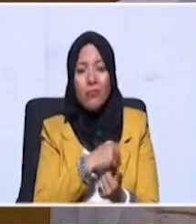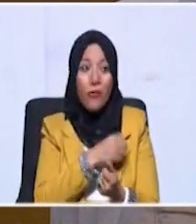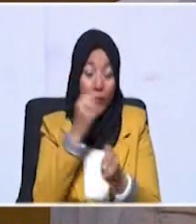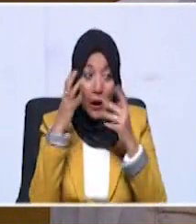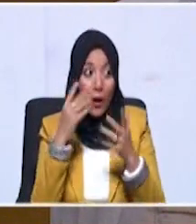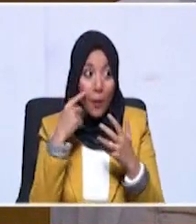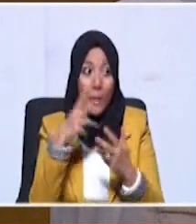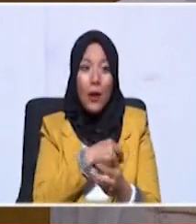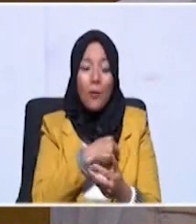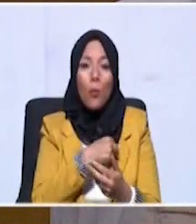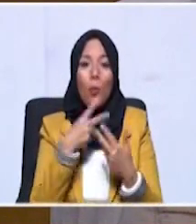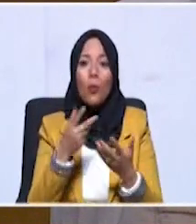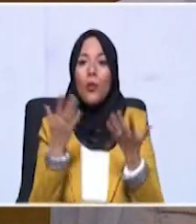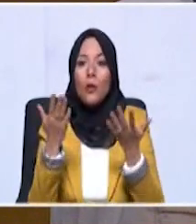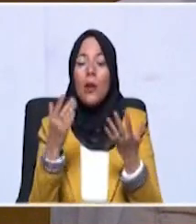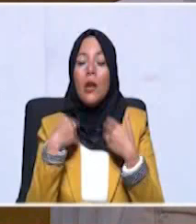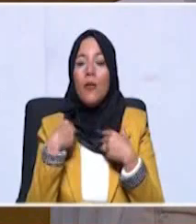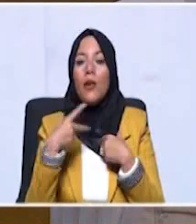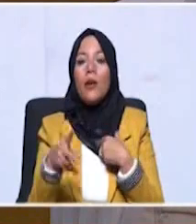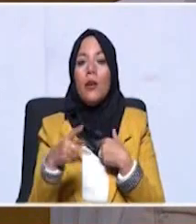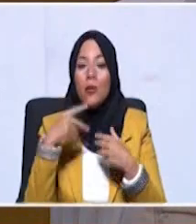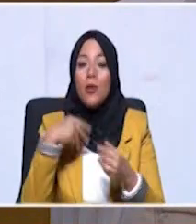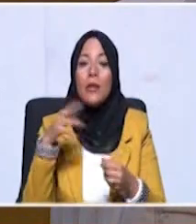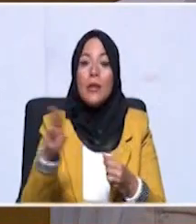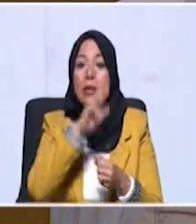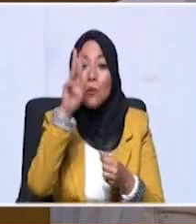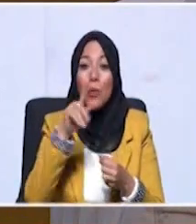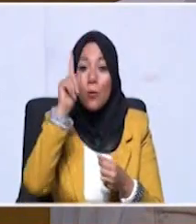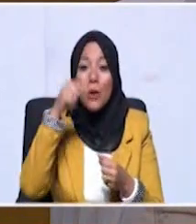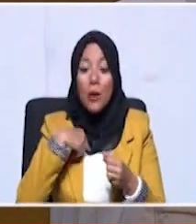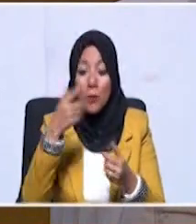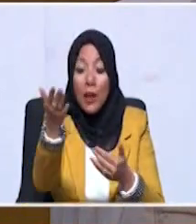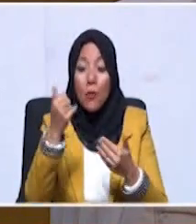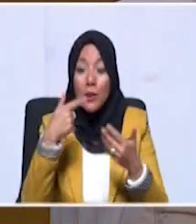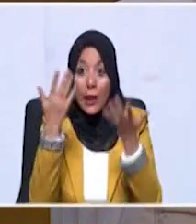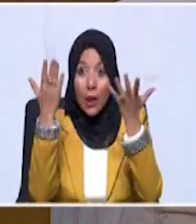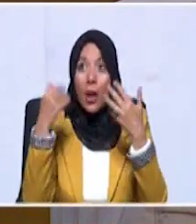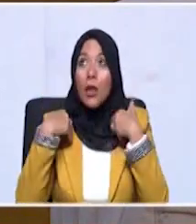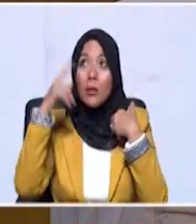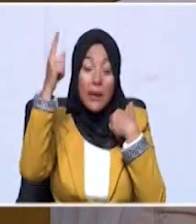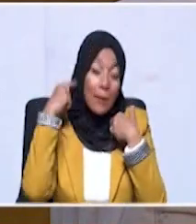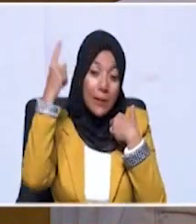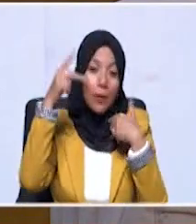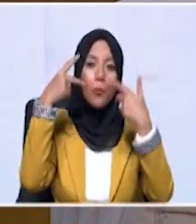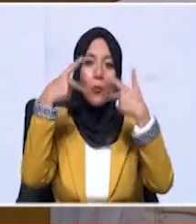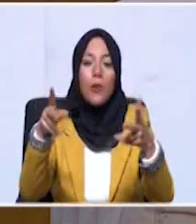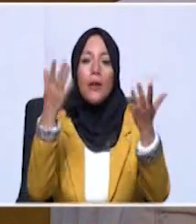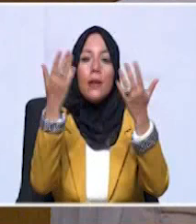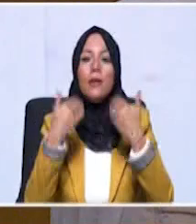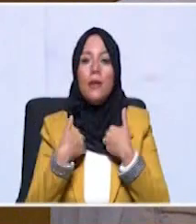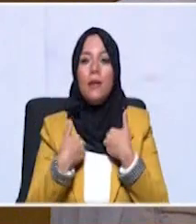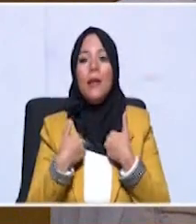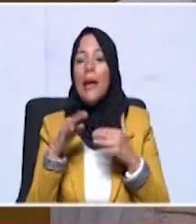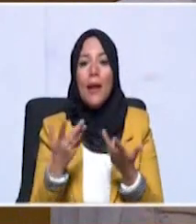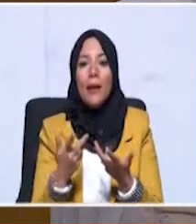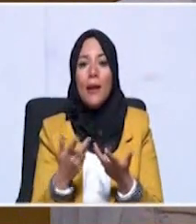حاضر القلب وأنا مستجيب لله، وإذا سألك عبادي عني فإني قريب أجيب دعوة الداعي إذا دعان. إيه المطلوب